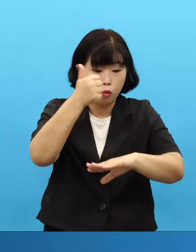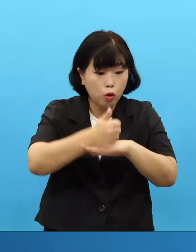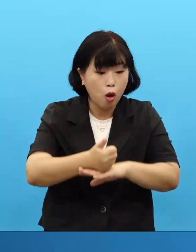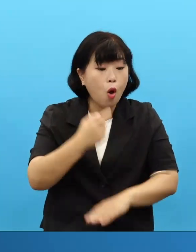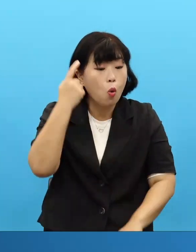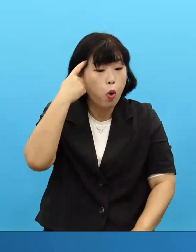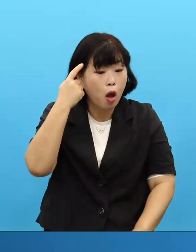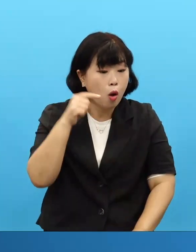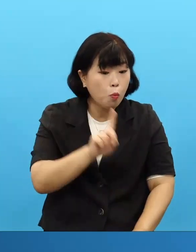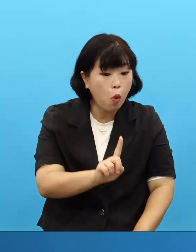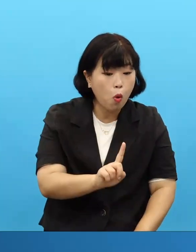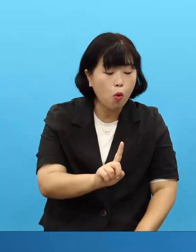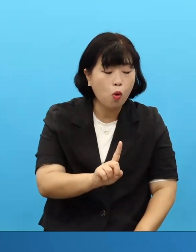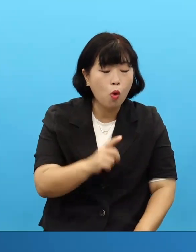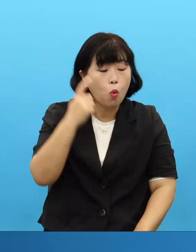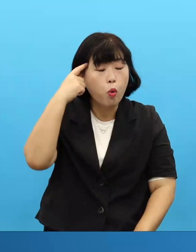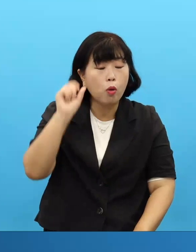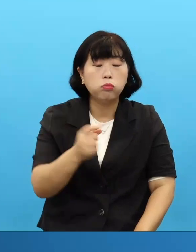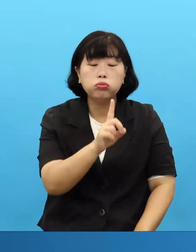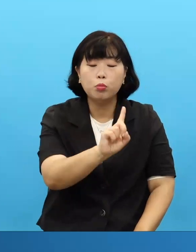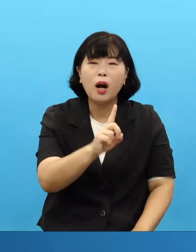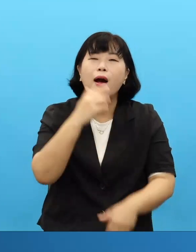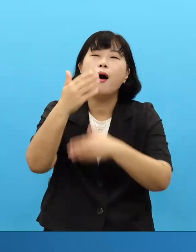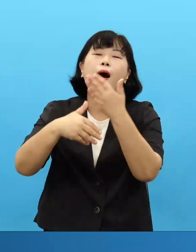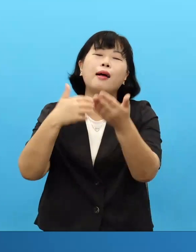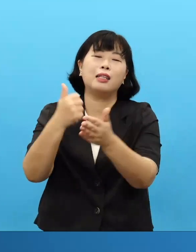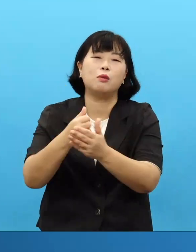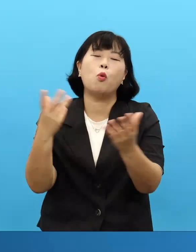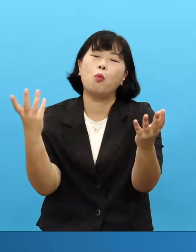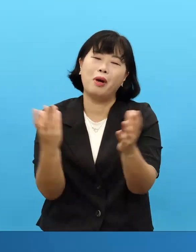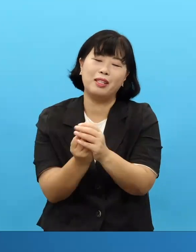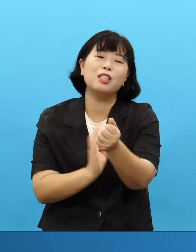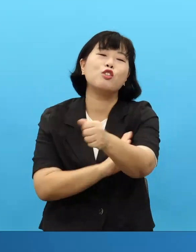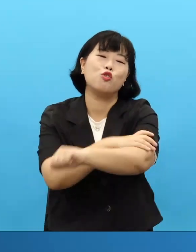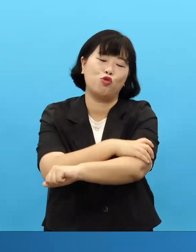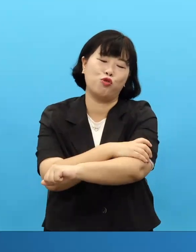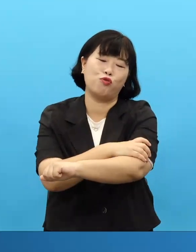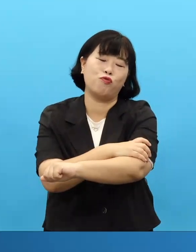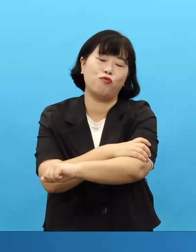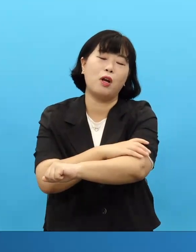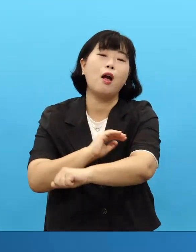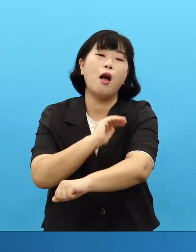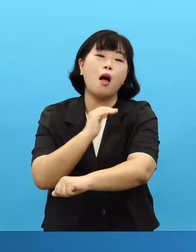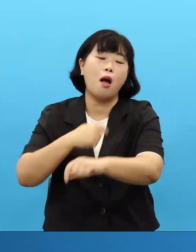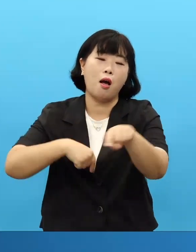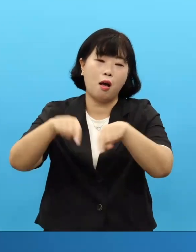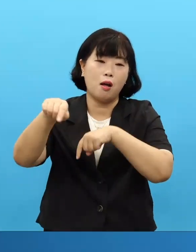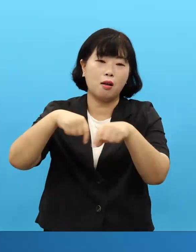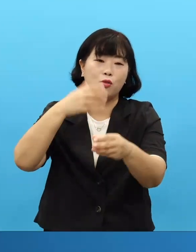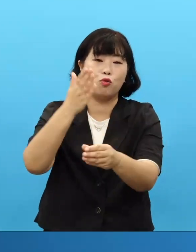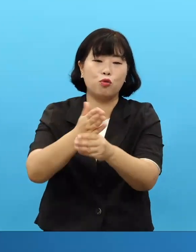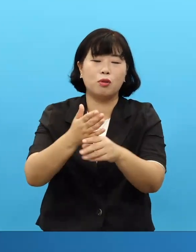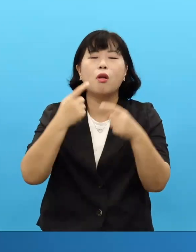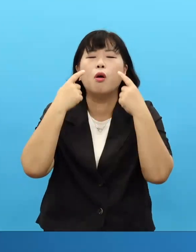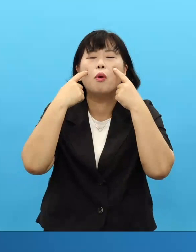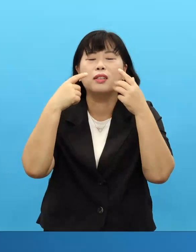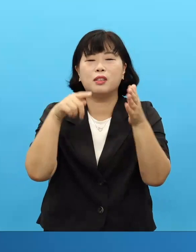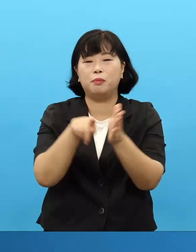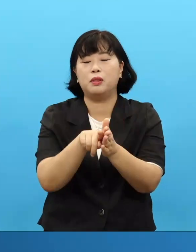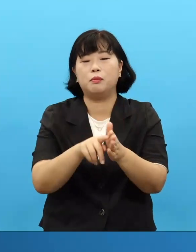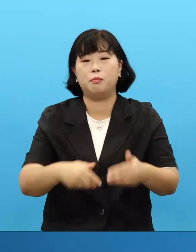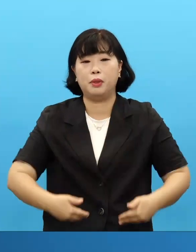covenant라는 언약입니다. And what results from and what comes out of this absolute sovereignty is the covenant. 자, 이 언약을 찾고